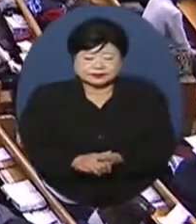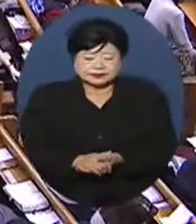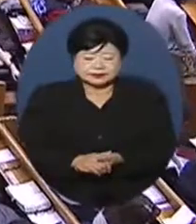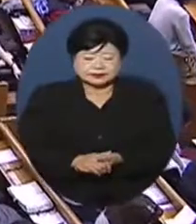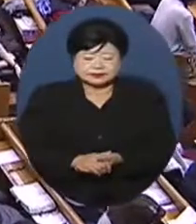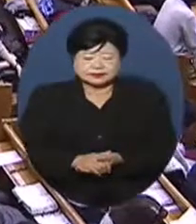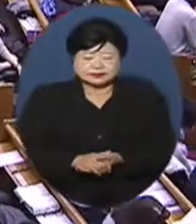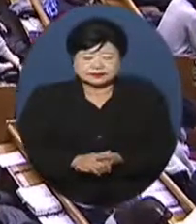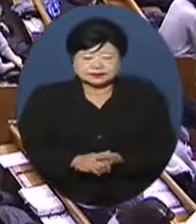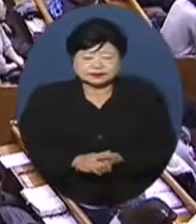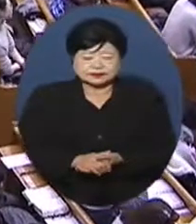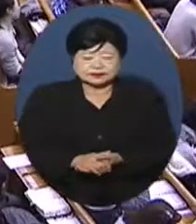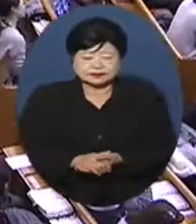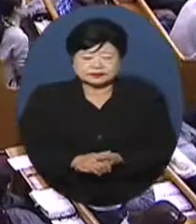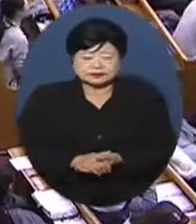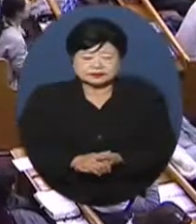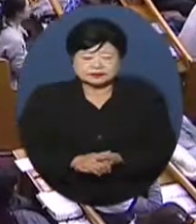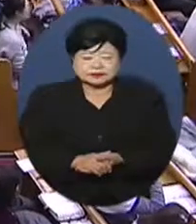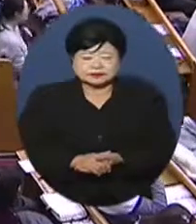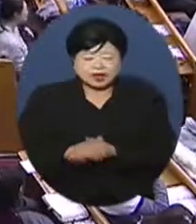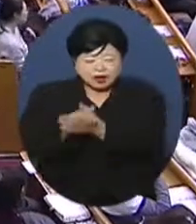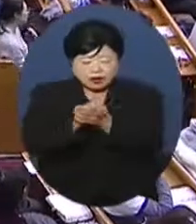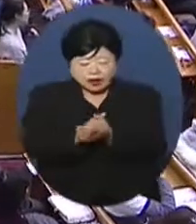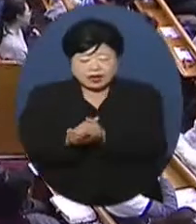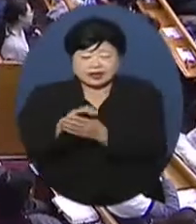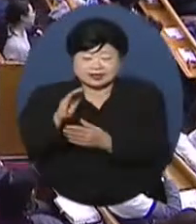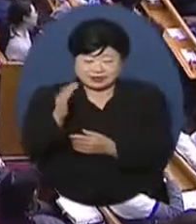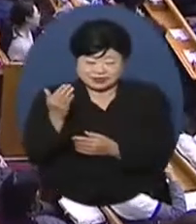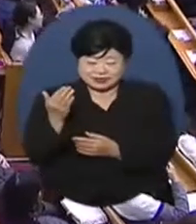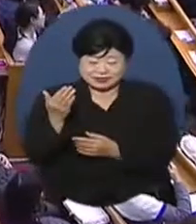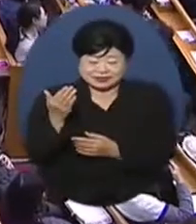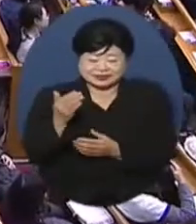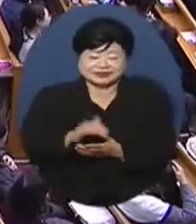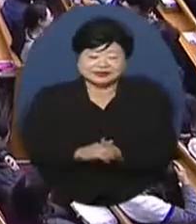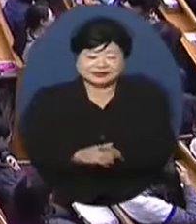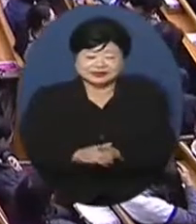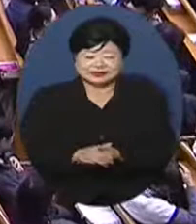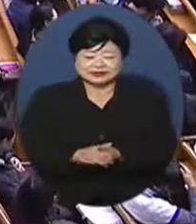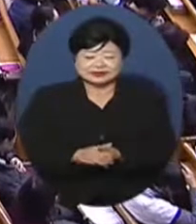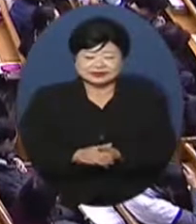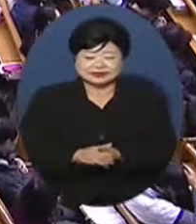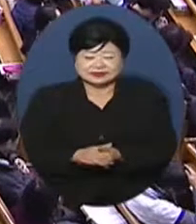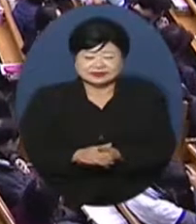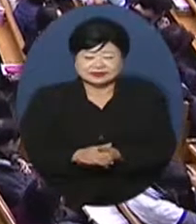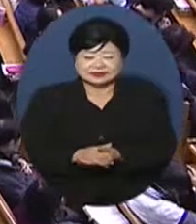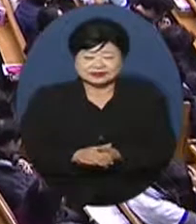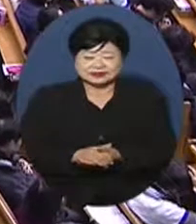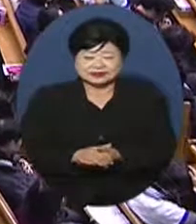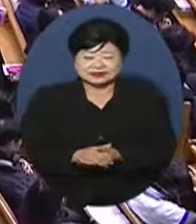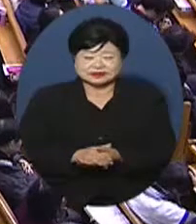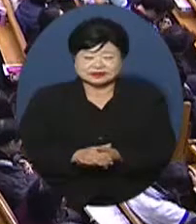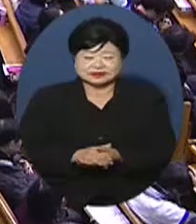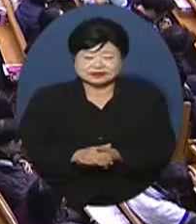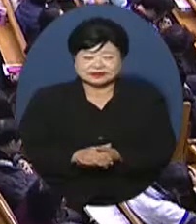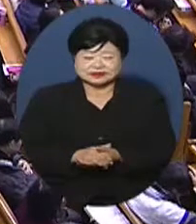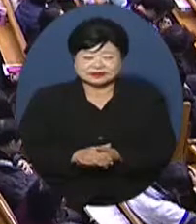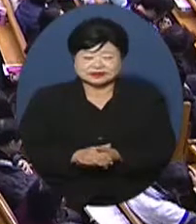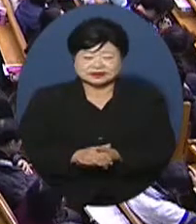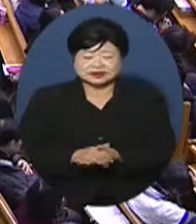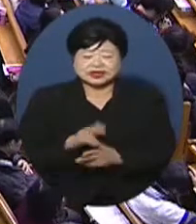화엄 밝혔습니다 우리가 참을 주 젠 아